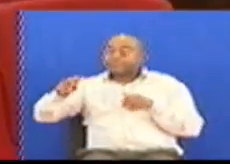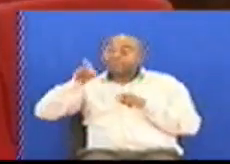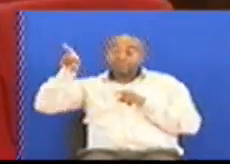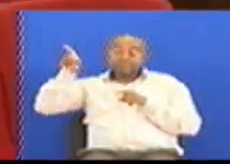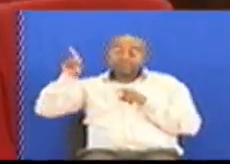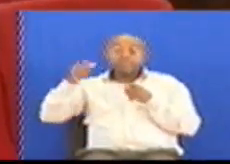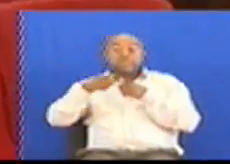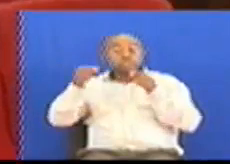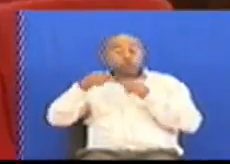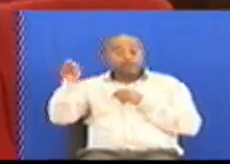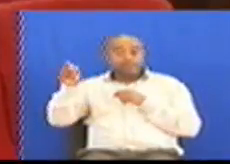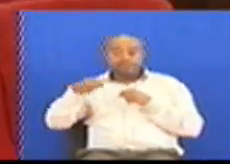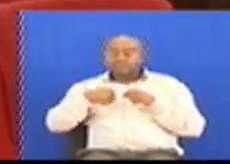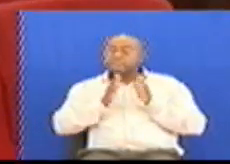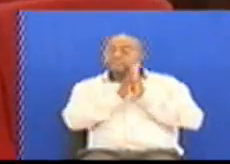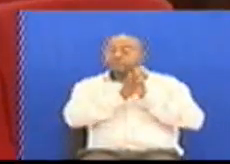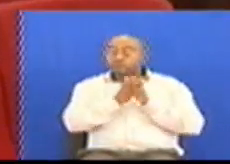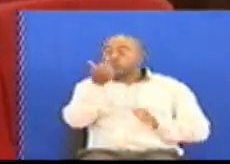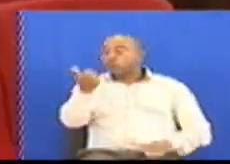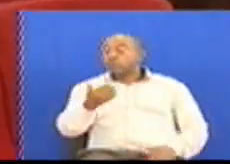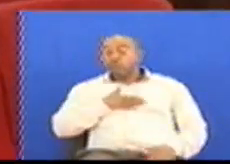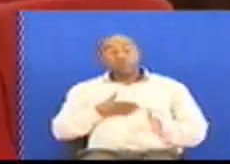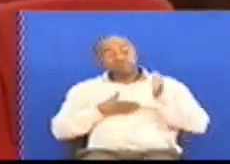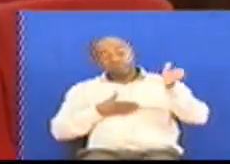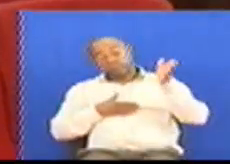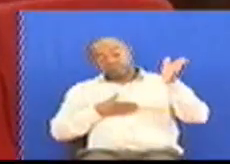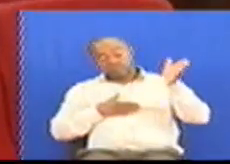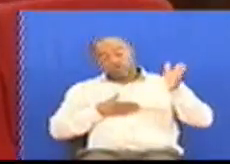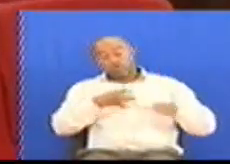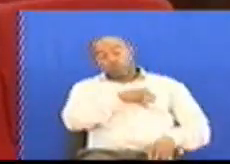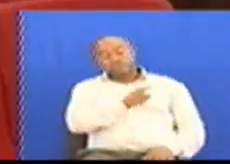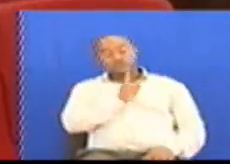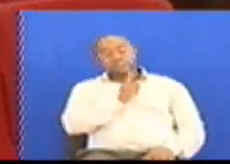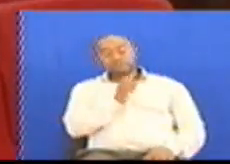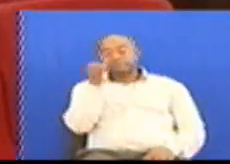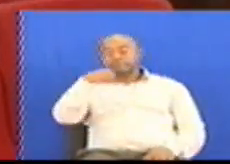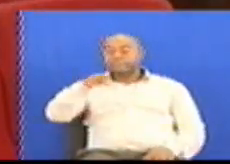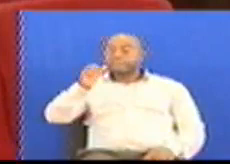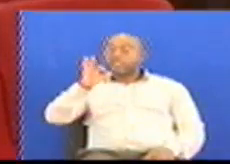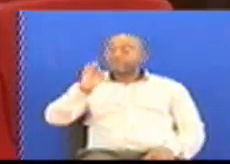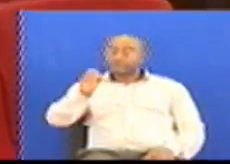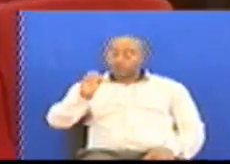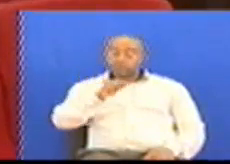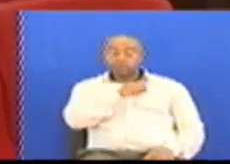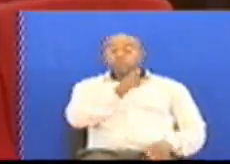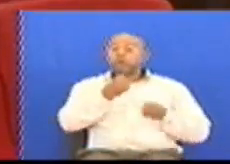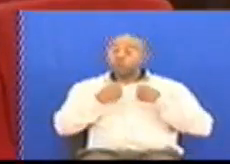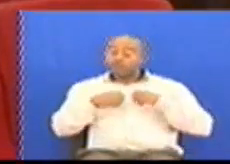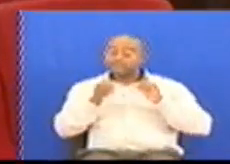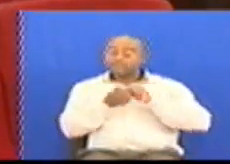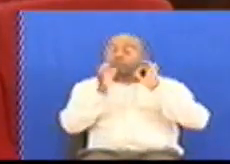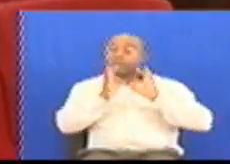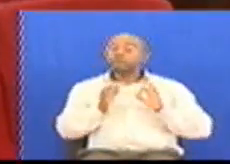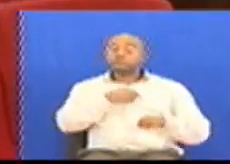wangu Jafo kwa mambo mazuri uliotekeleza ndani ya jimbo la Kigoma Kusini. Mheshimiwa Jafo, umeweza